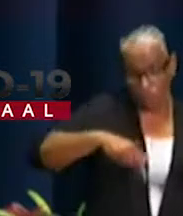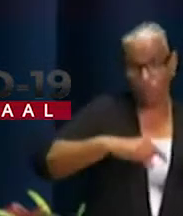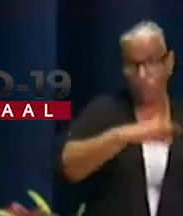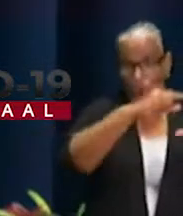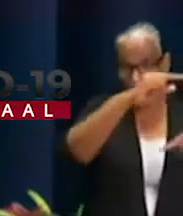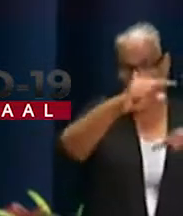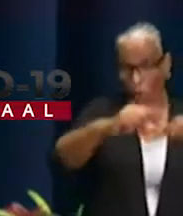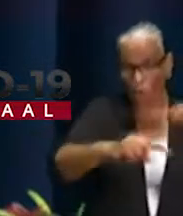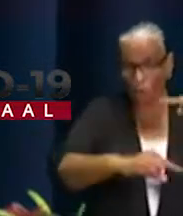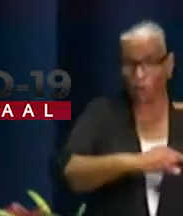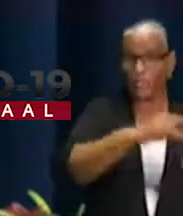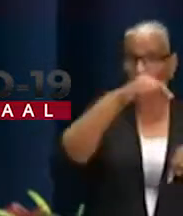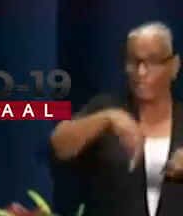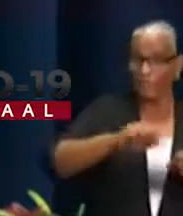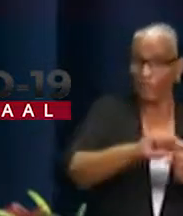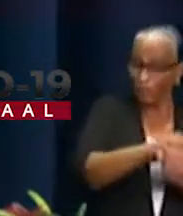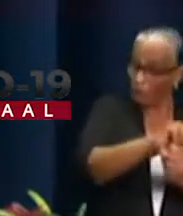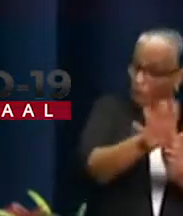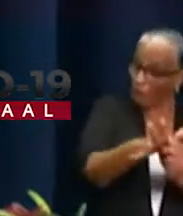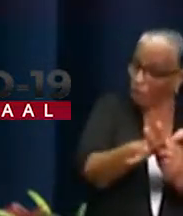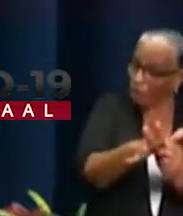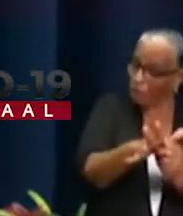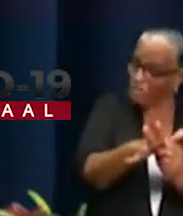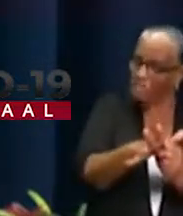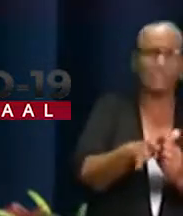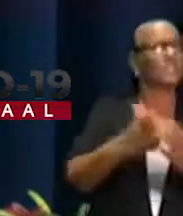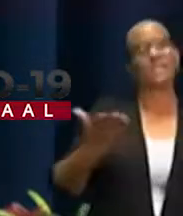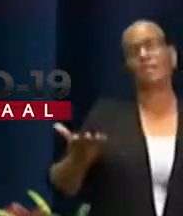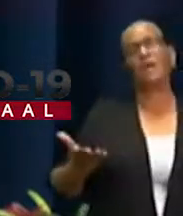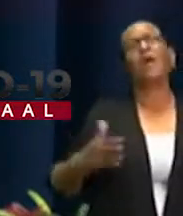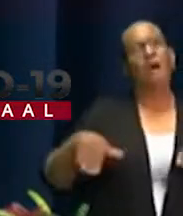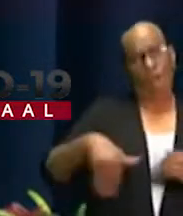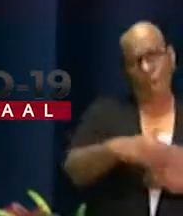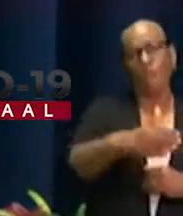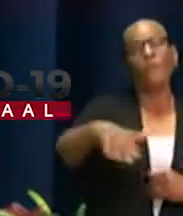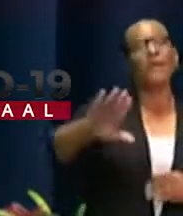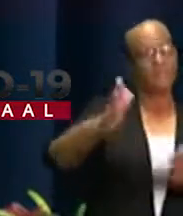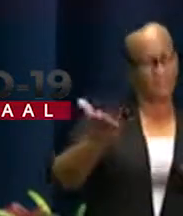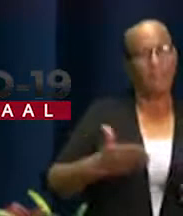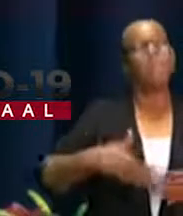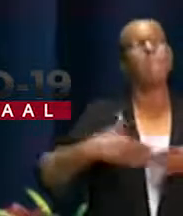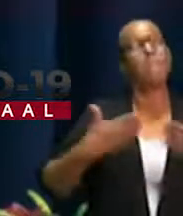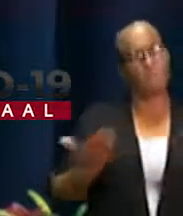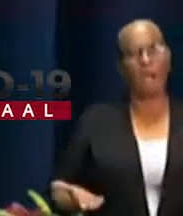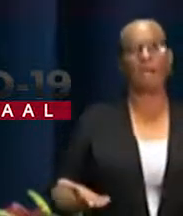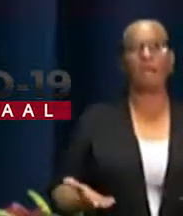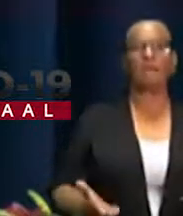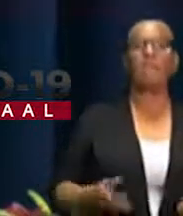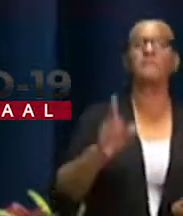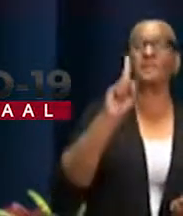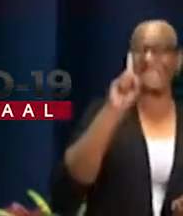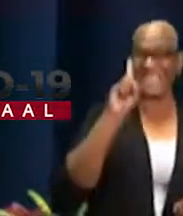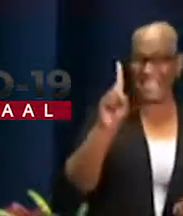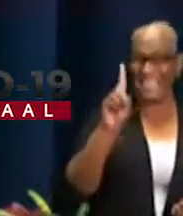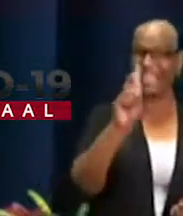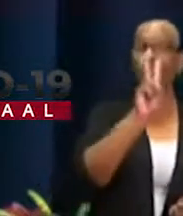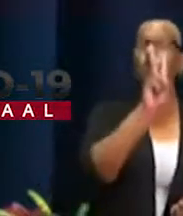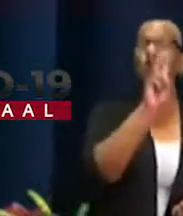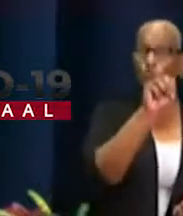binnen COVID-19, binnen de vijfde golf. Per 21 februari, dus